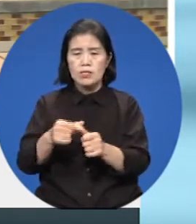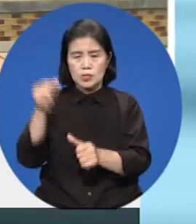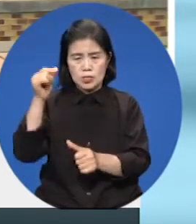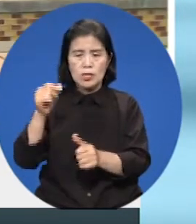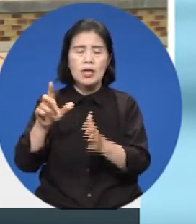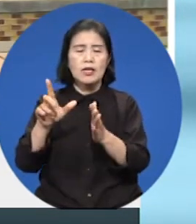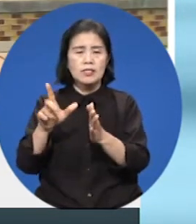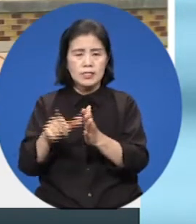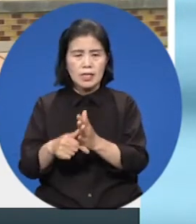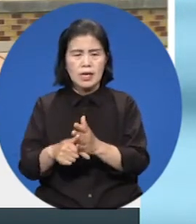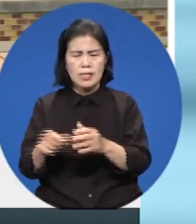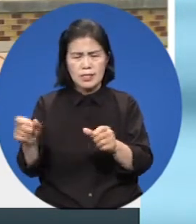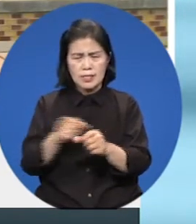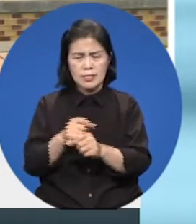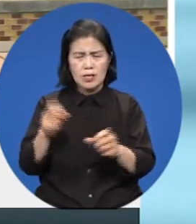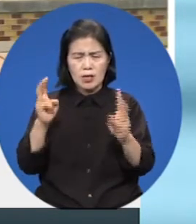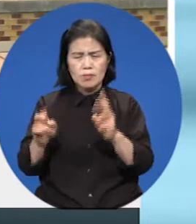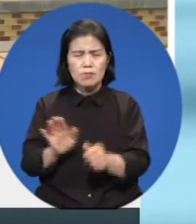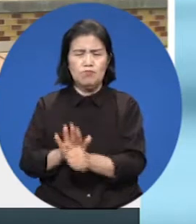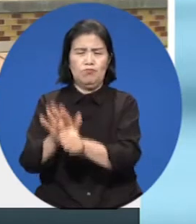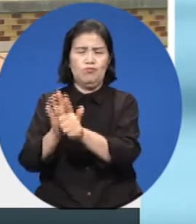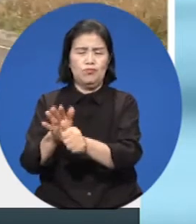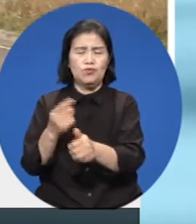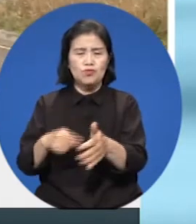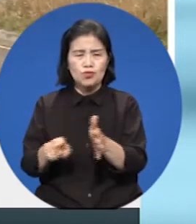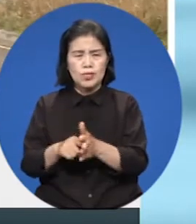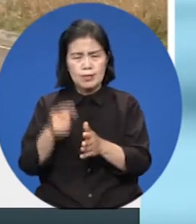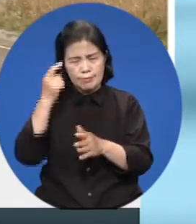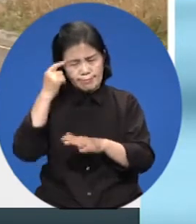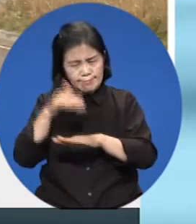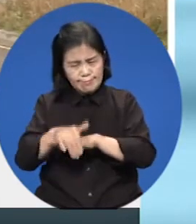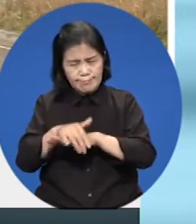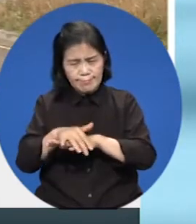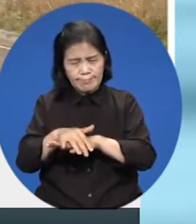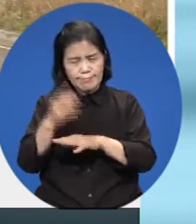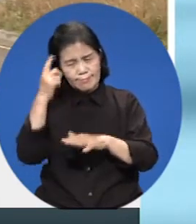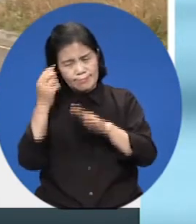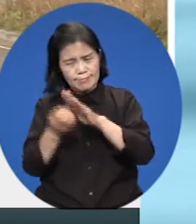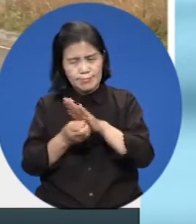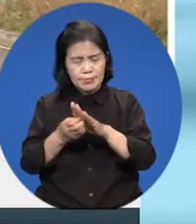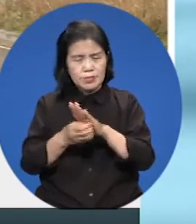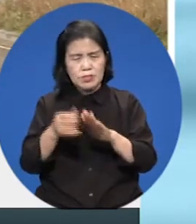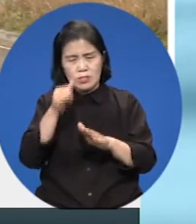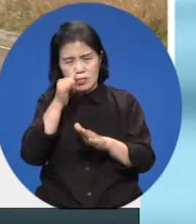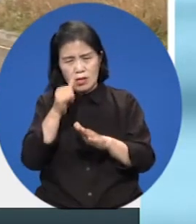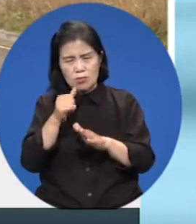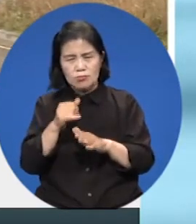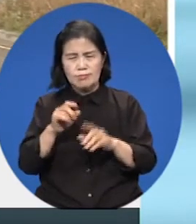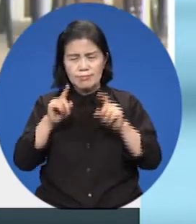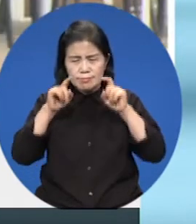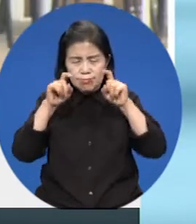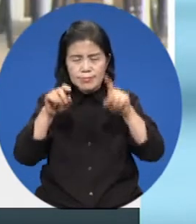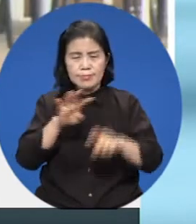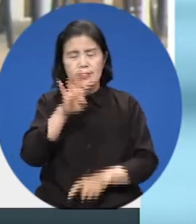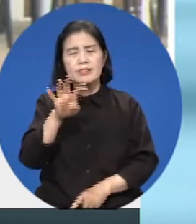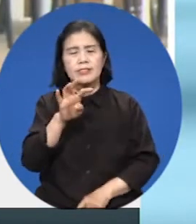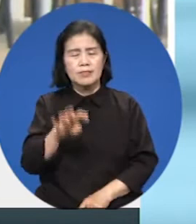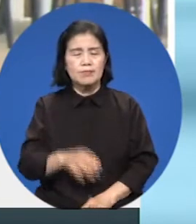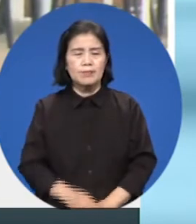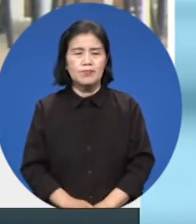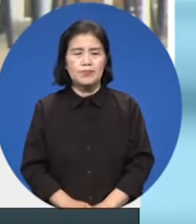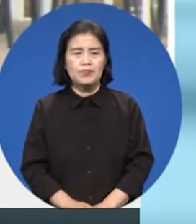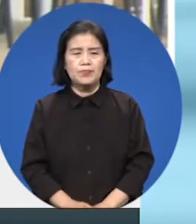과정에서 특정 업체를 밀어주기 위해서 기획 입찰을 한 것이 아닌지 이렇게 그 의심하고 있어서 이에 대해서 그